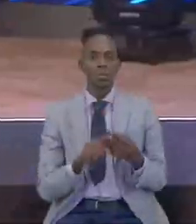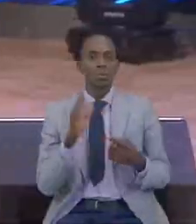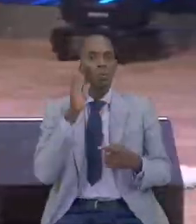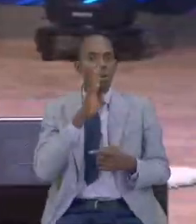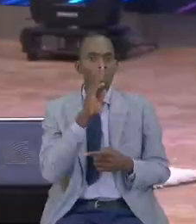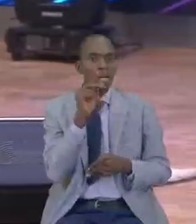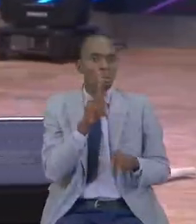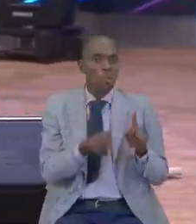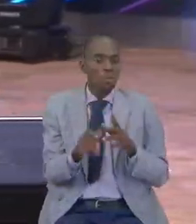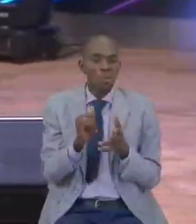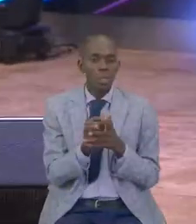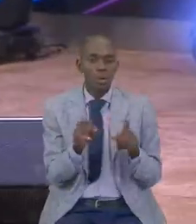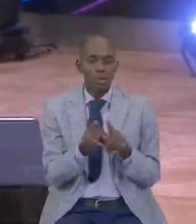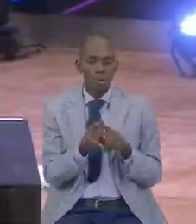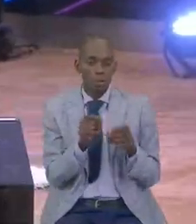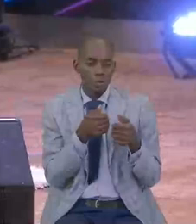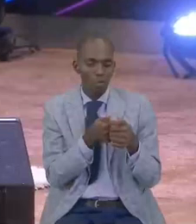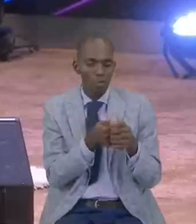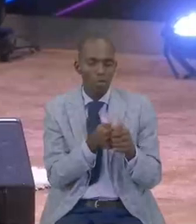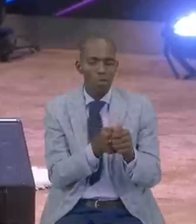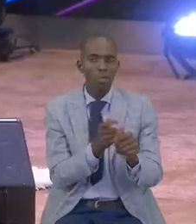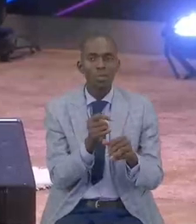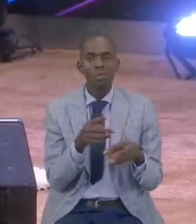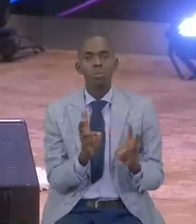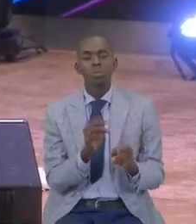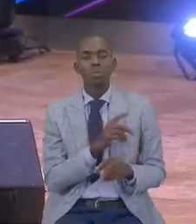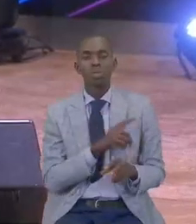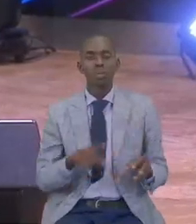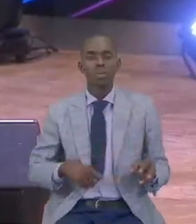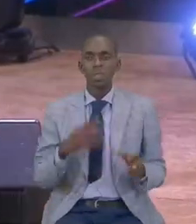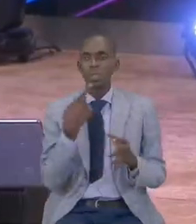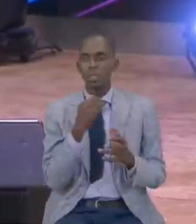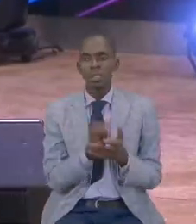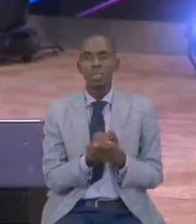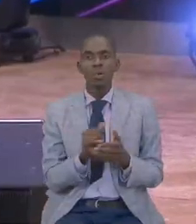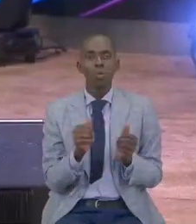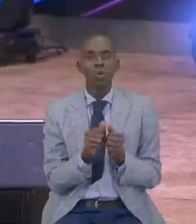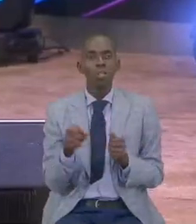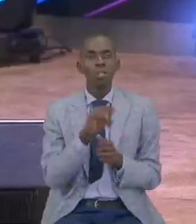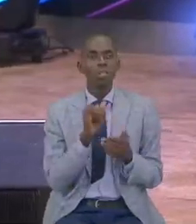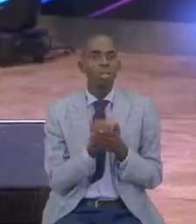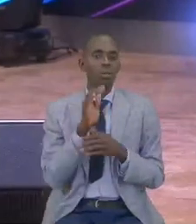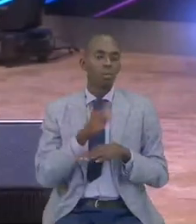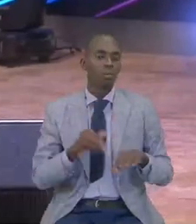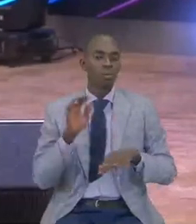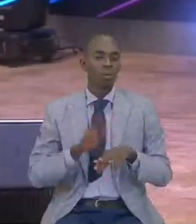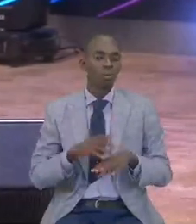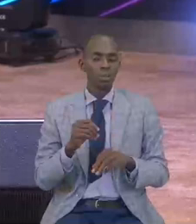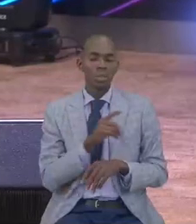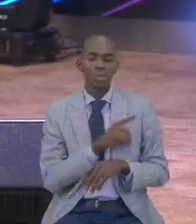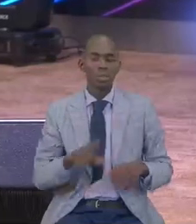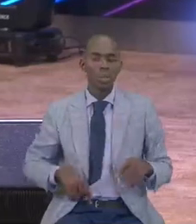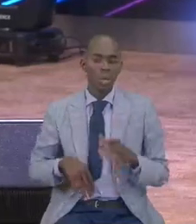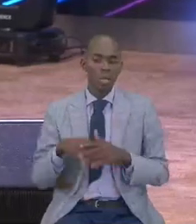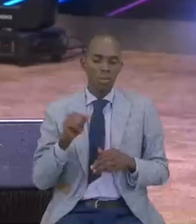également qui doivent suivre la voie du Seigneur. ceux qui invoquent le Seigneur d'un cœur